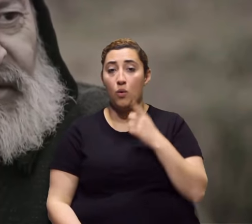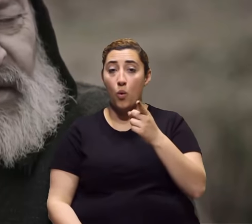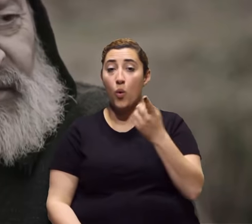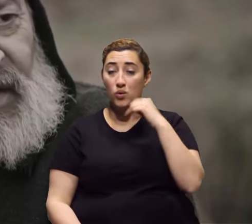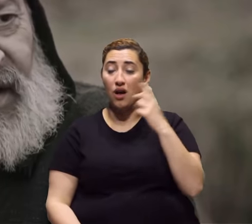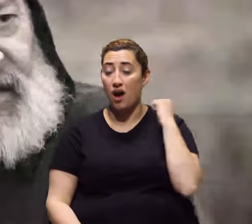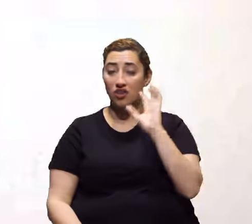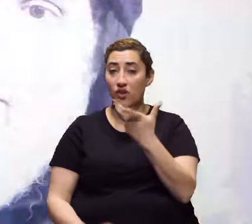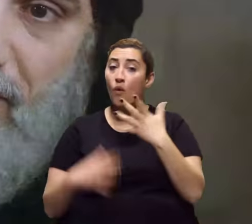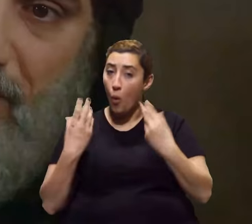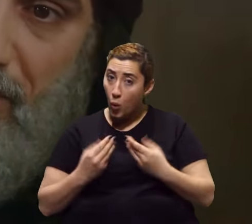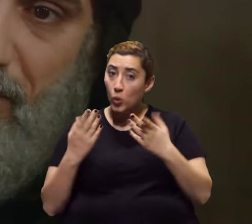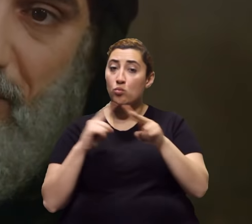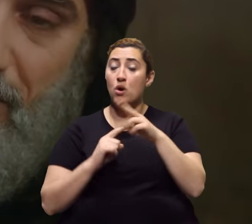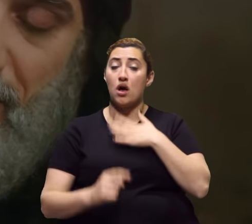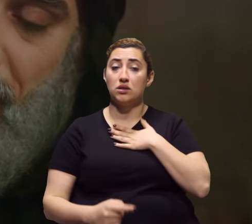Ondan yüz çevirelim mi Kasım?